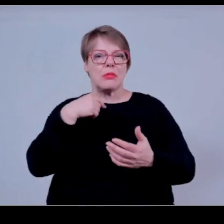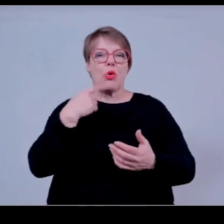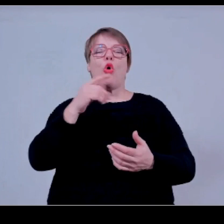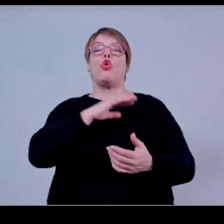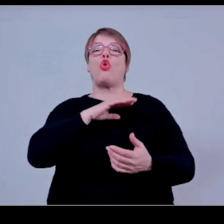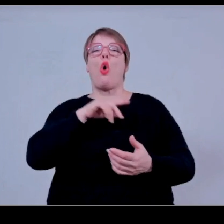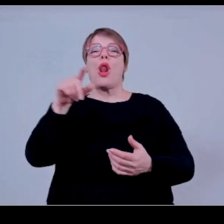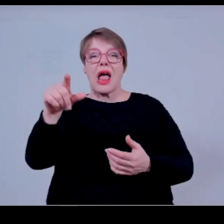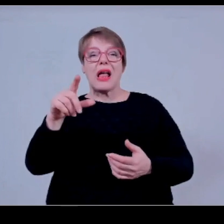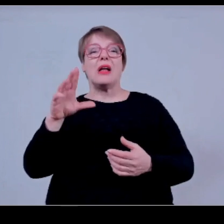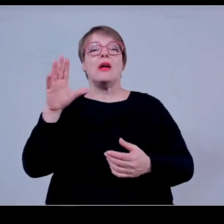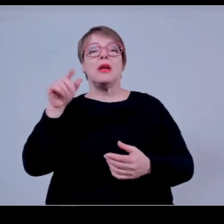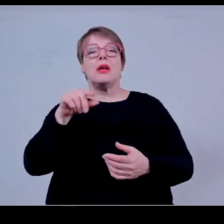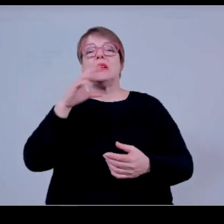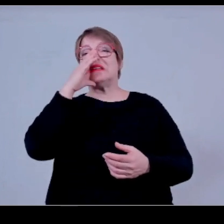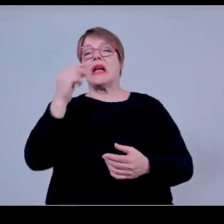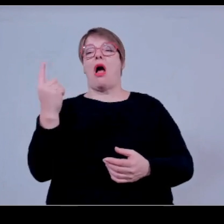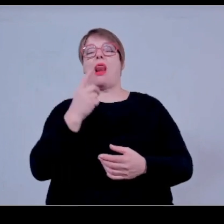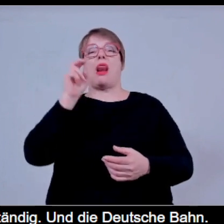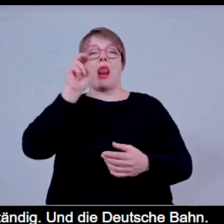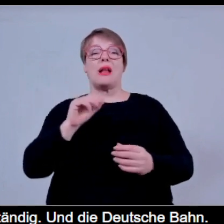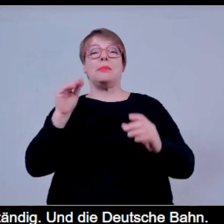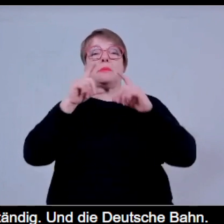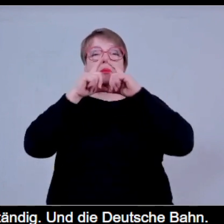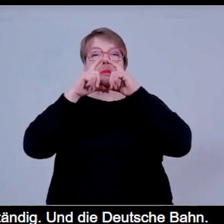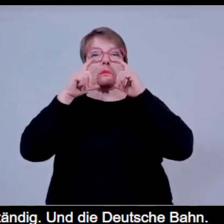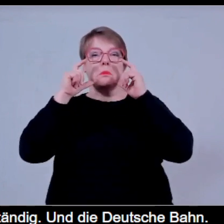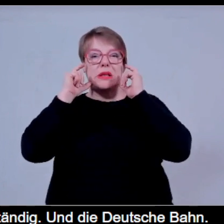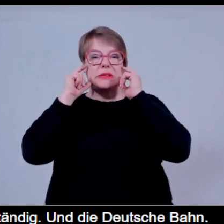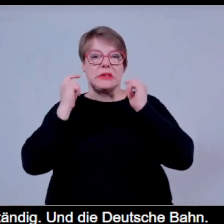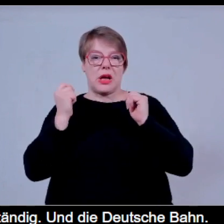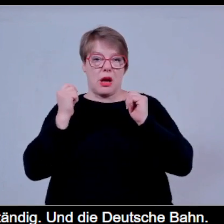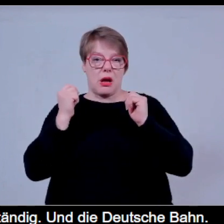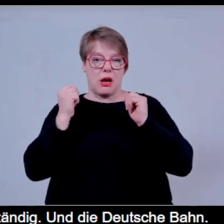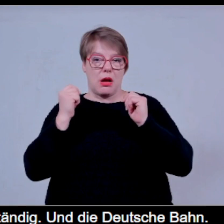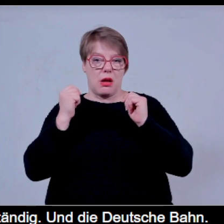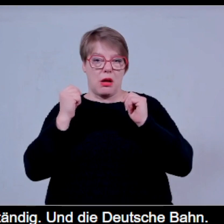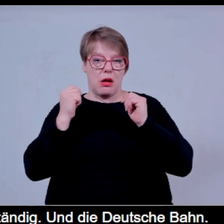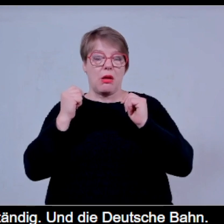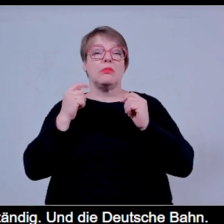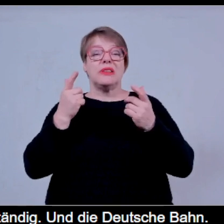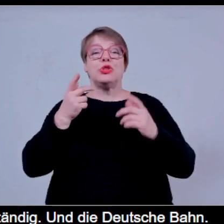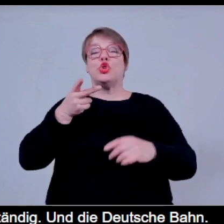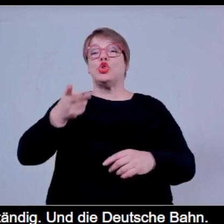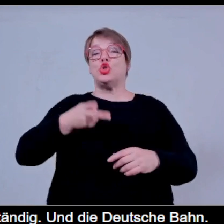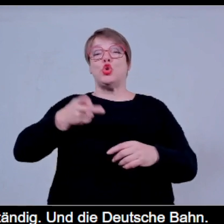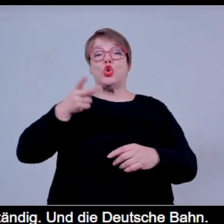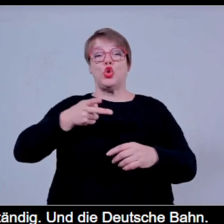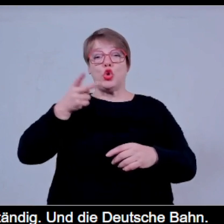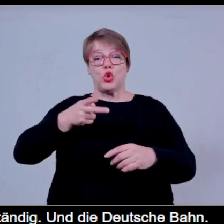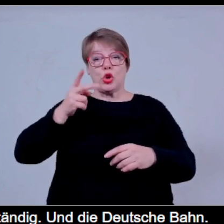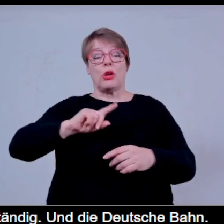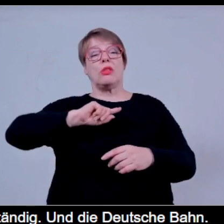Sie die Maske aufziehen. Und ich habe hier auch in Münden von den Verantwortlichen Hinweise bekommen,